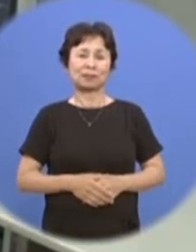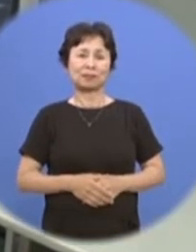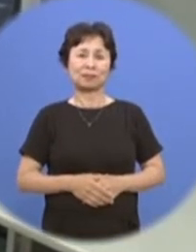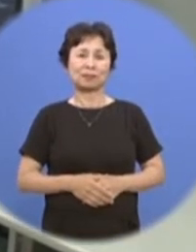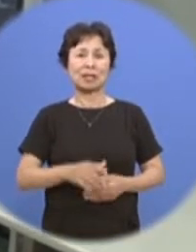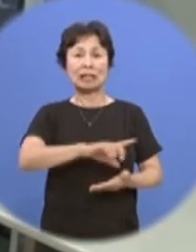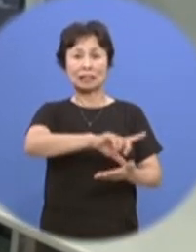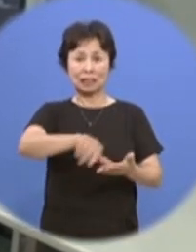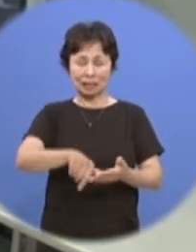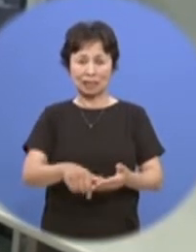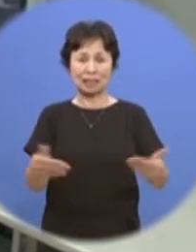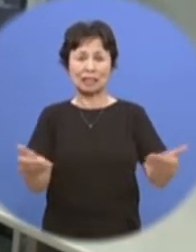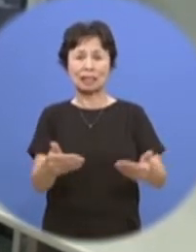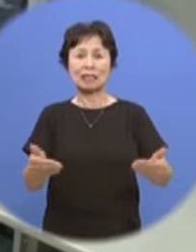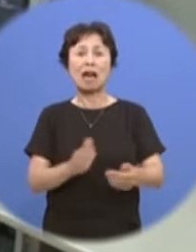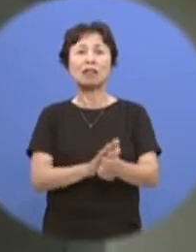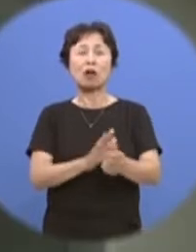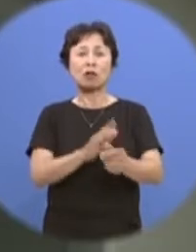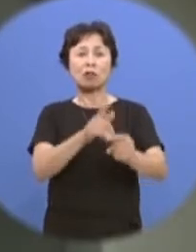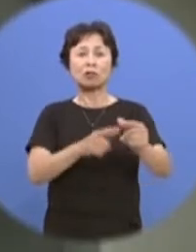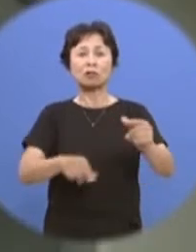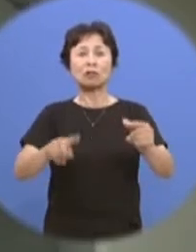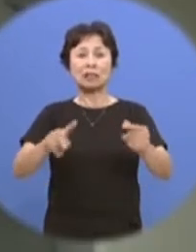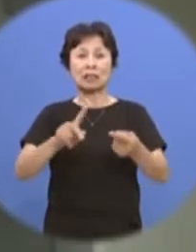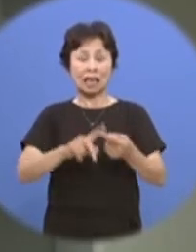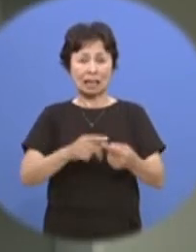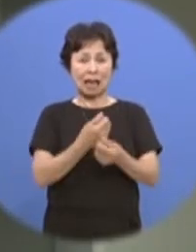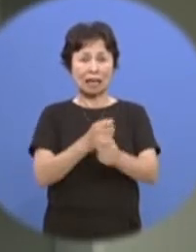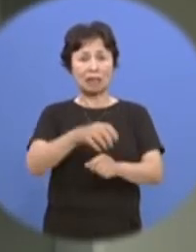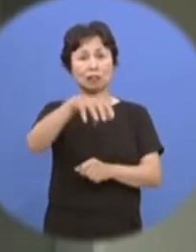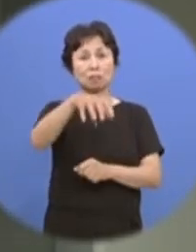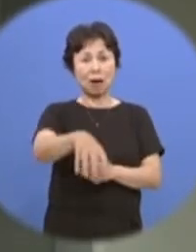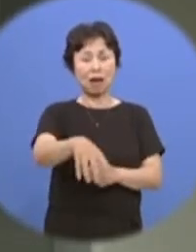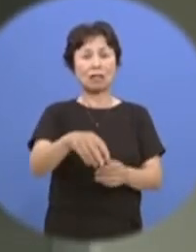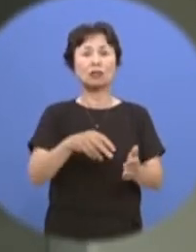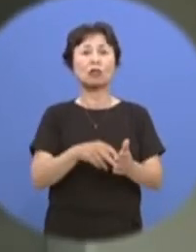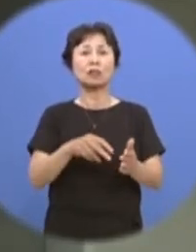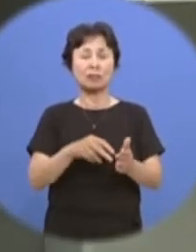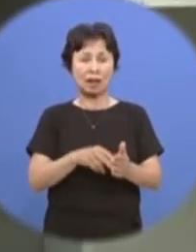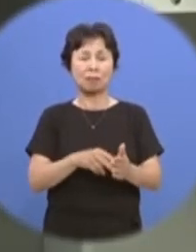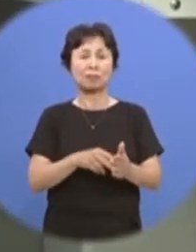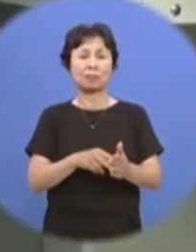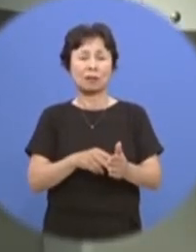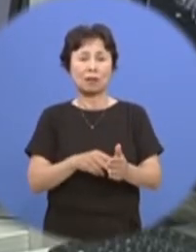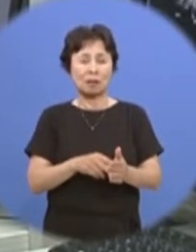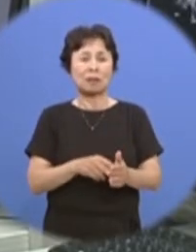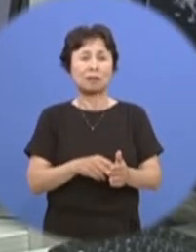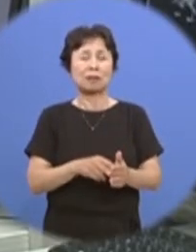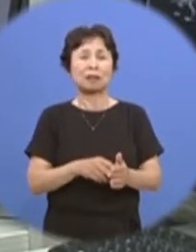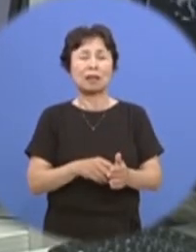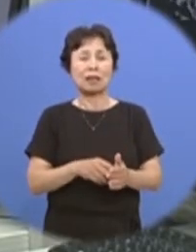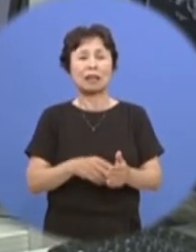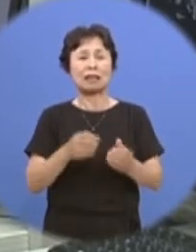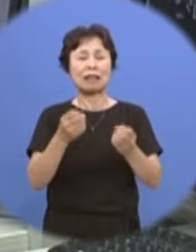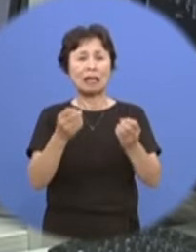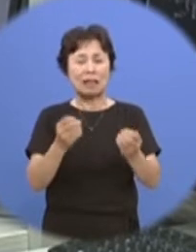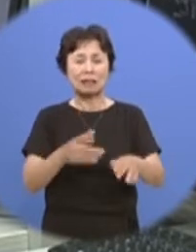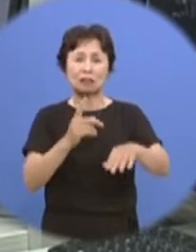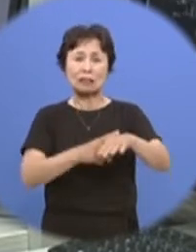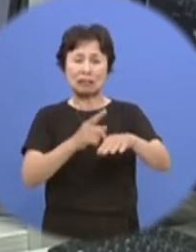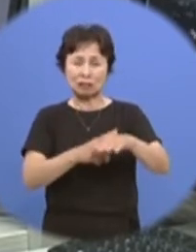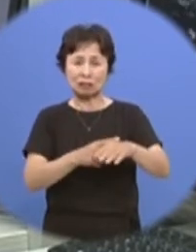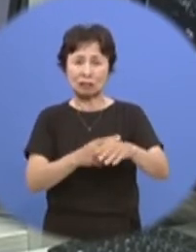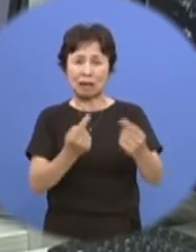地域産業の中核的研究機関として県内企業が進展する技術革新に対応できる